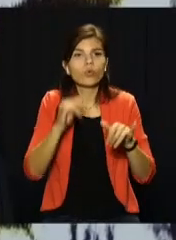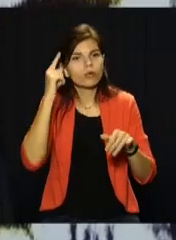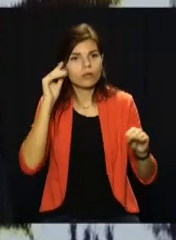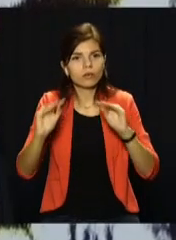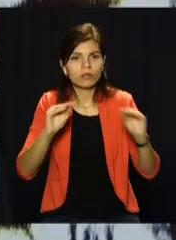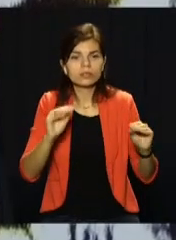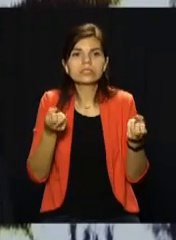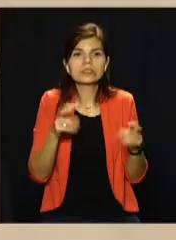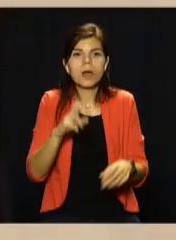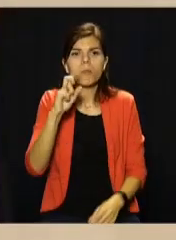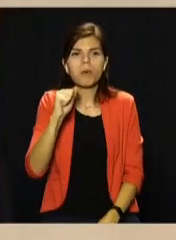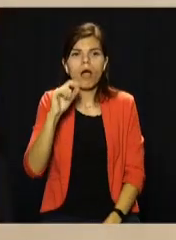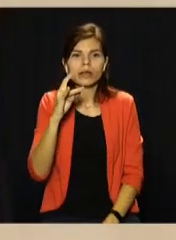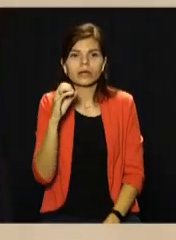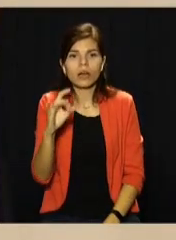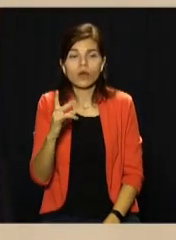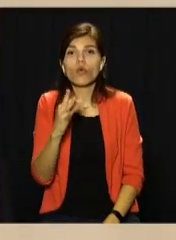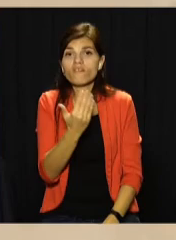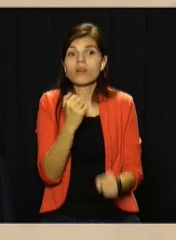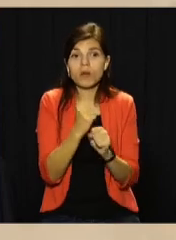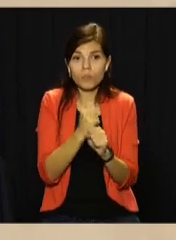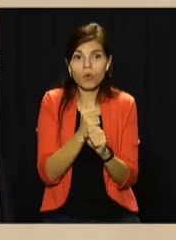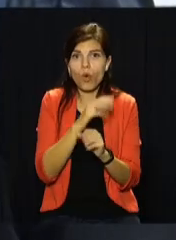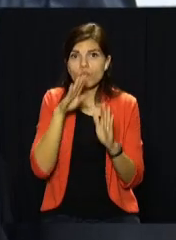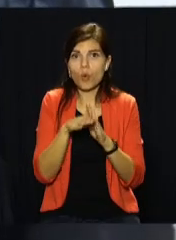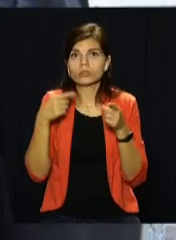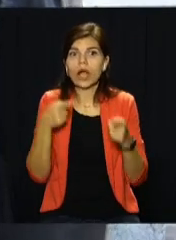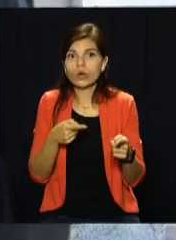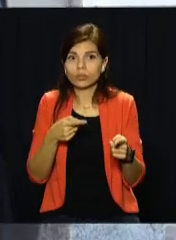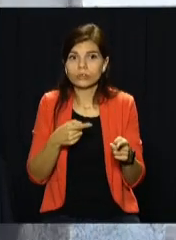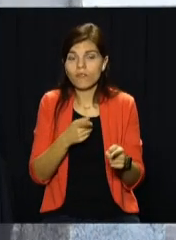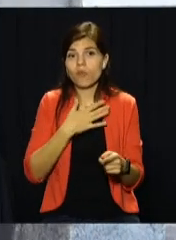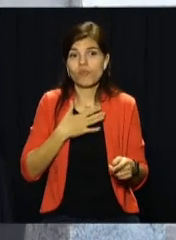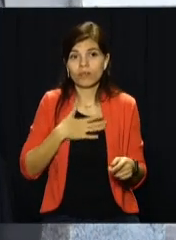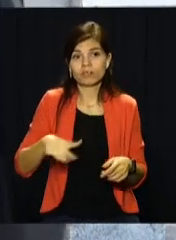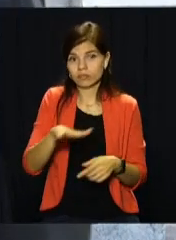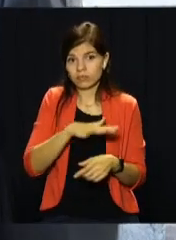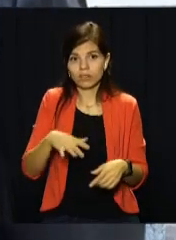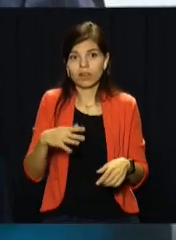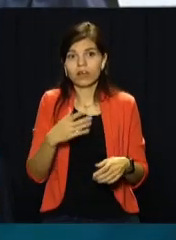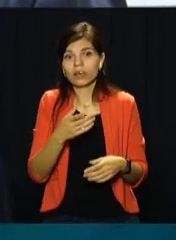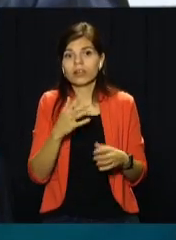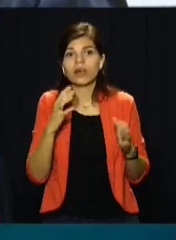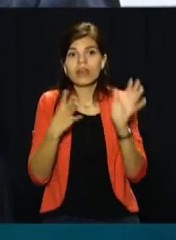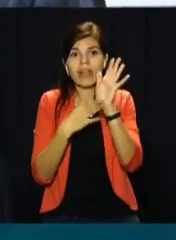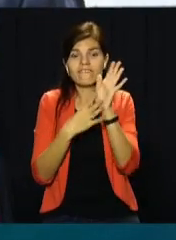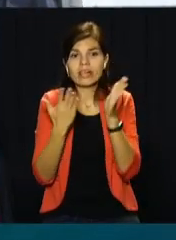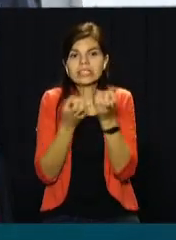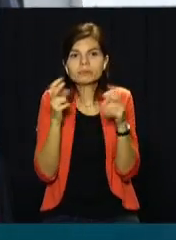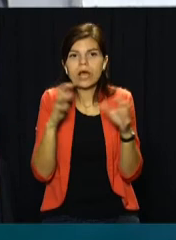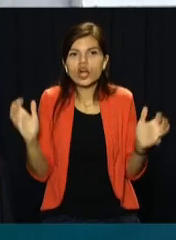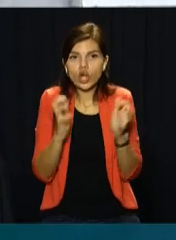державне підприємство «Бар'єр». Проте наразі його робота під загрозою. На балансі нашого підприємства 9 хвостохранилищ